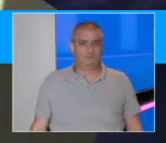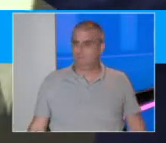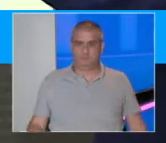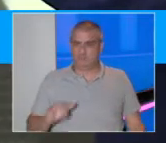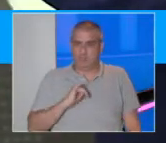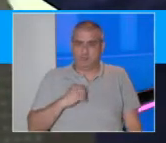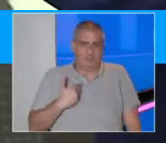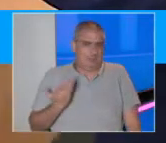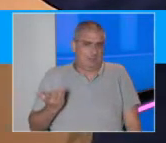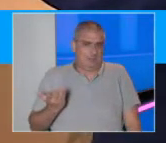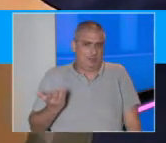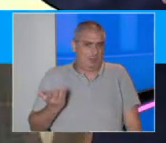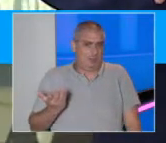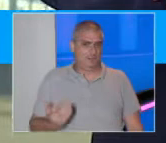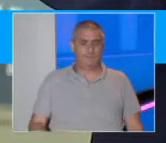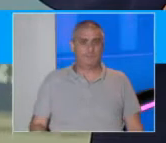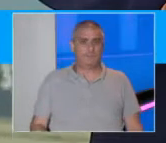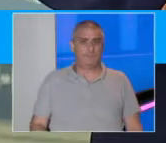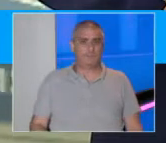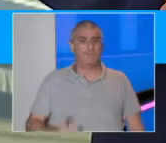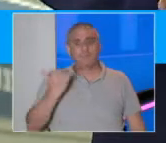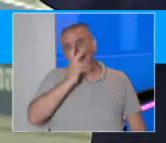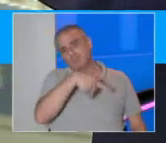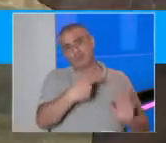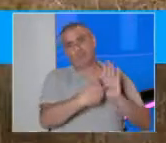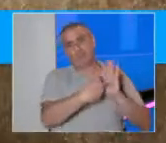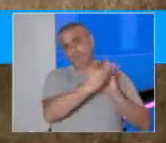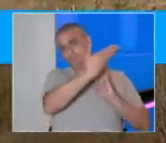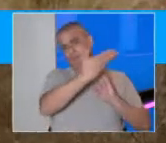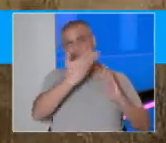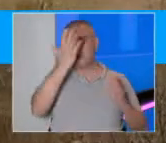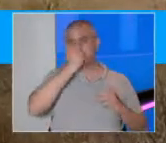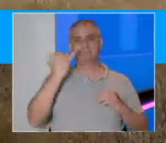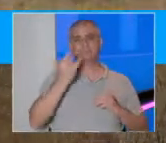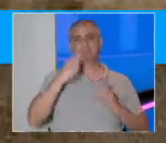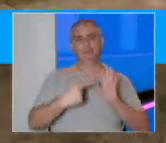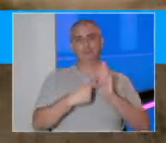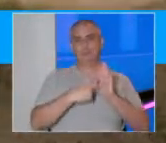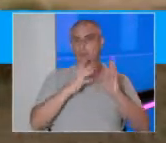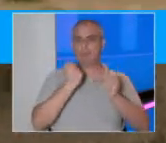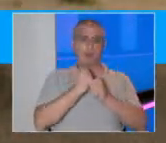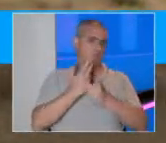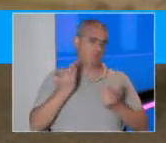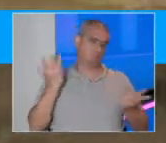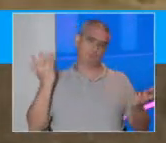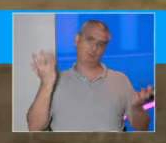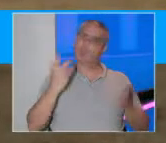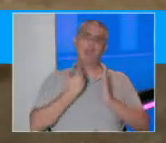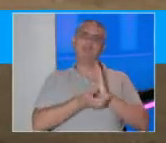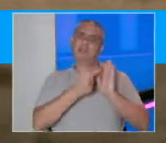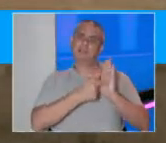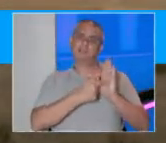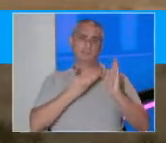מעניין. כאילו, זה תמיד יש סיבה. לחמאס תמיד יש סיבה למה לראות עלינו. לא חסר להם סיבות.